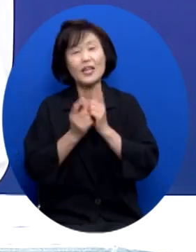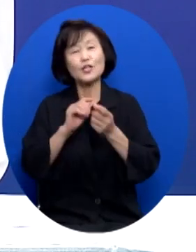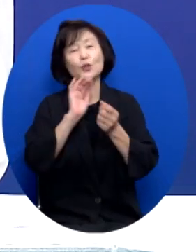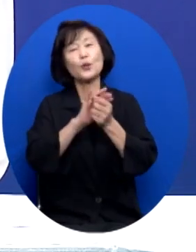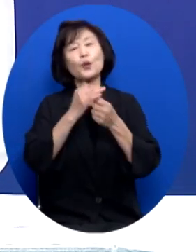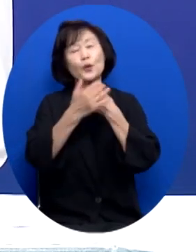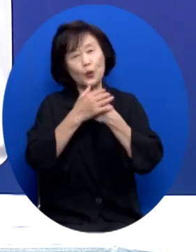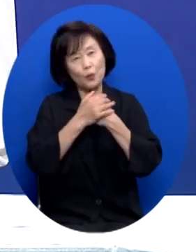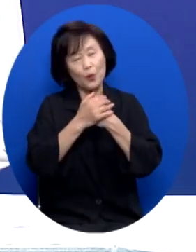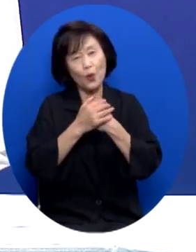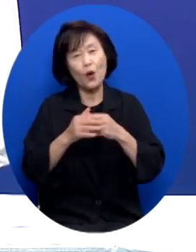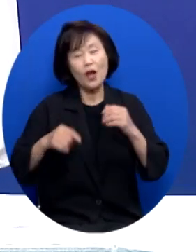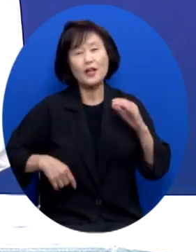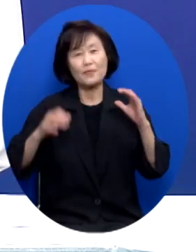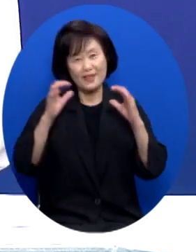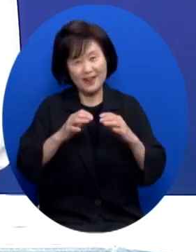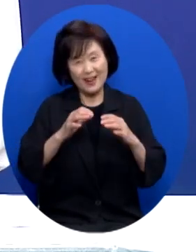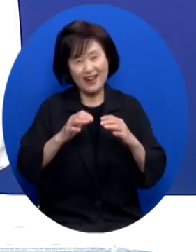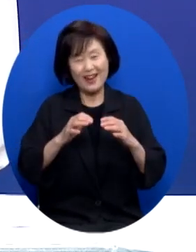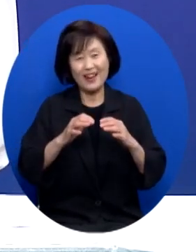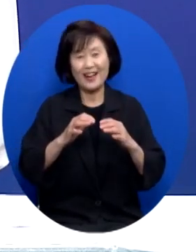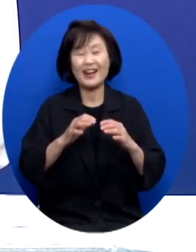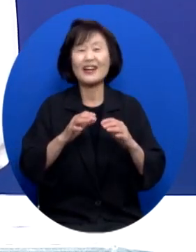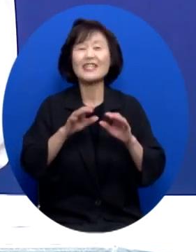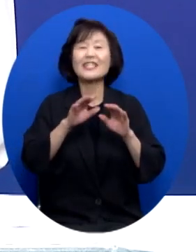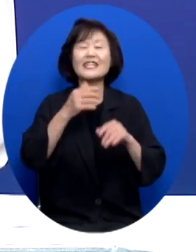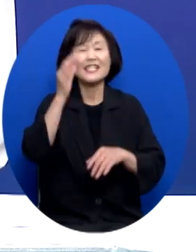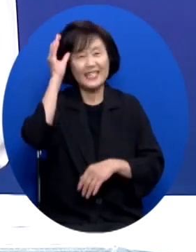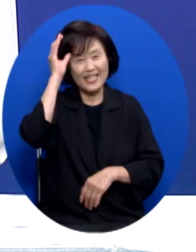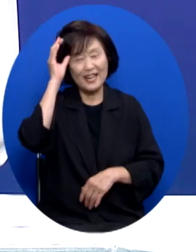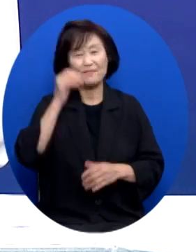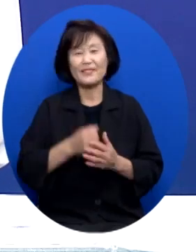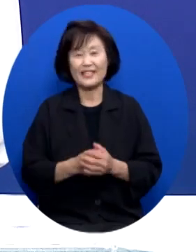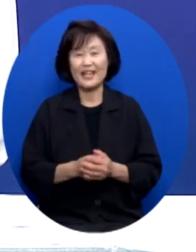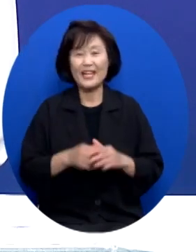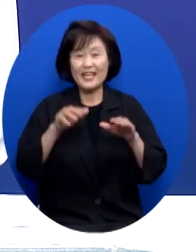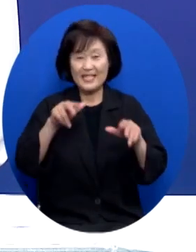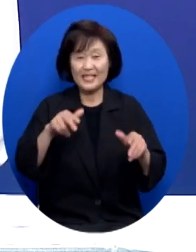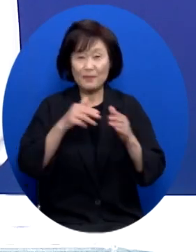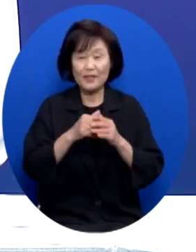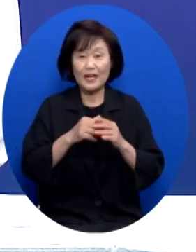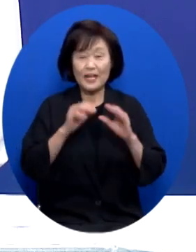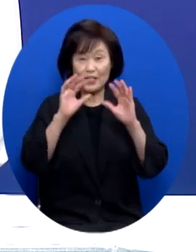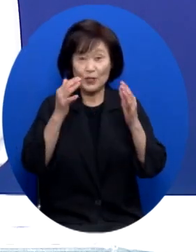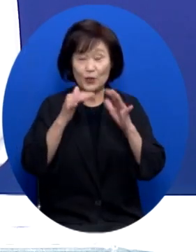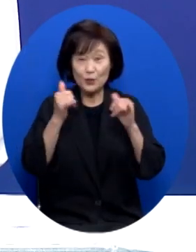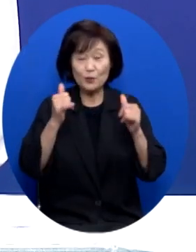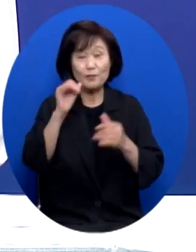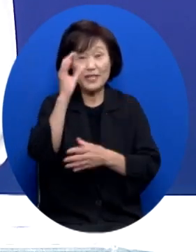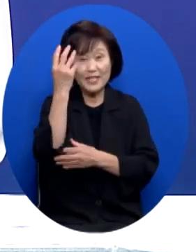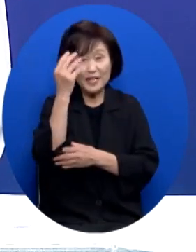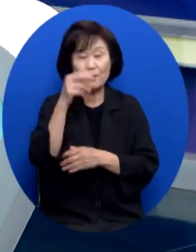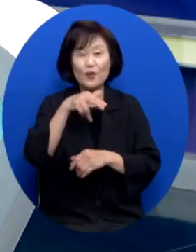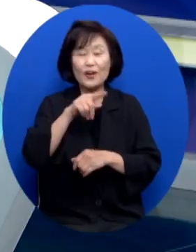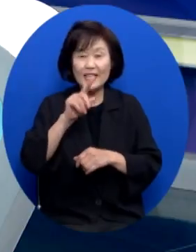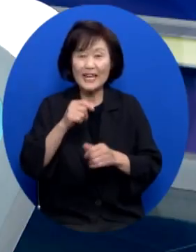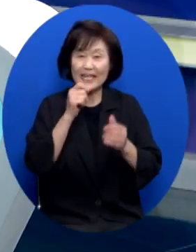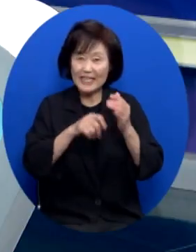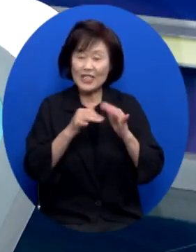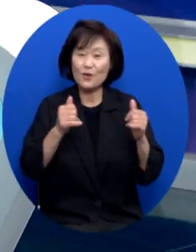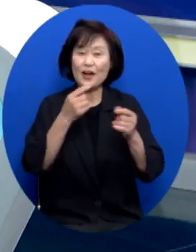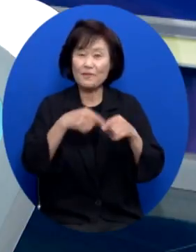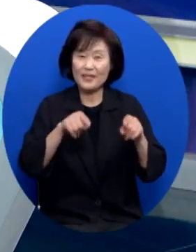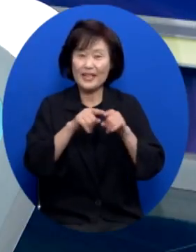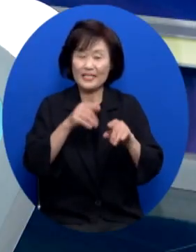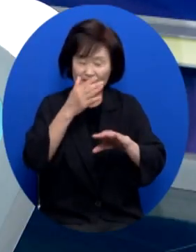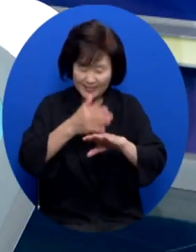교류해서 함께 협력하는 시대를 열어가길 바라겠습니다. 지금까지 국민일보 장창일 기자와 함께했습니다. 오늘 말씀